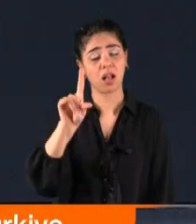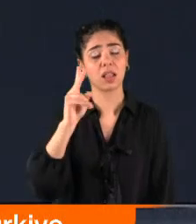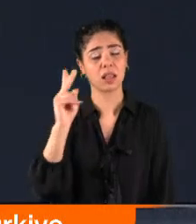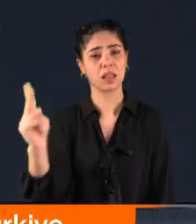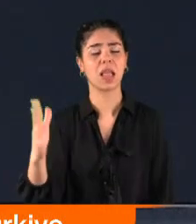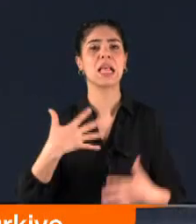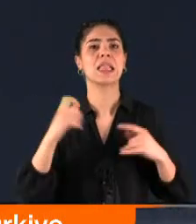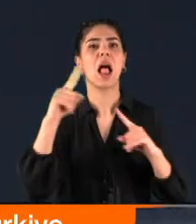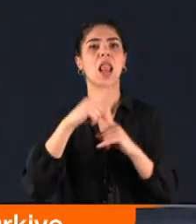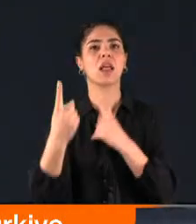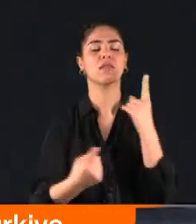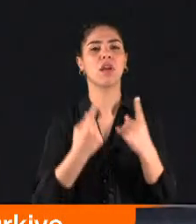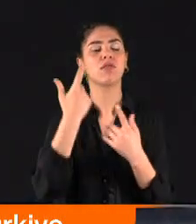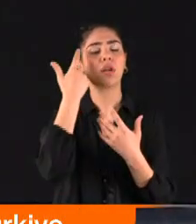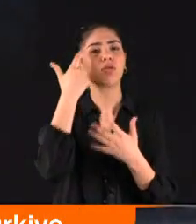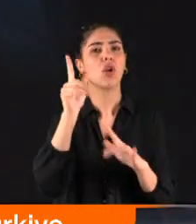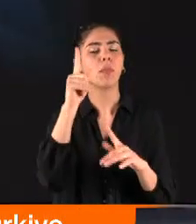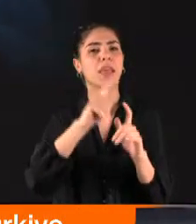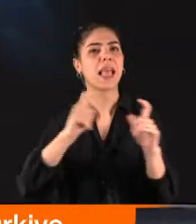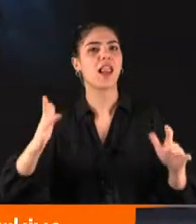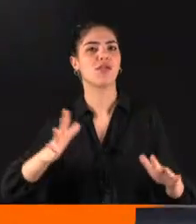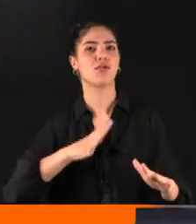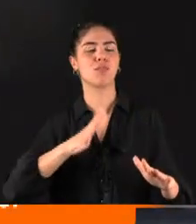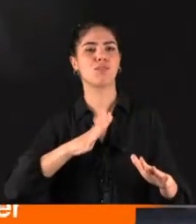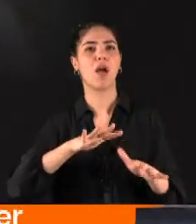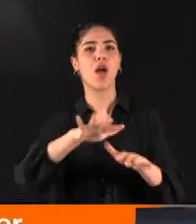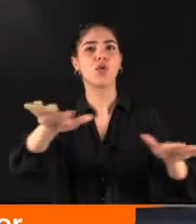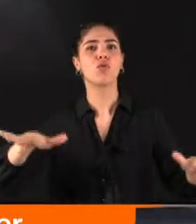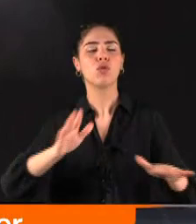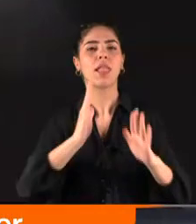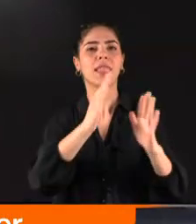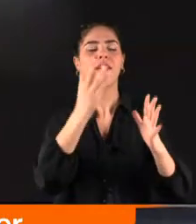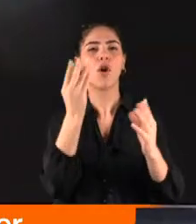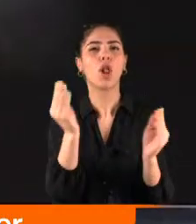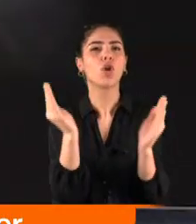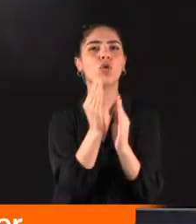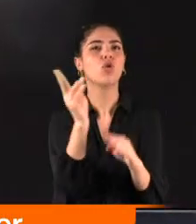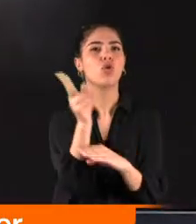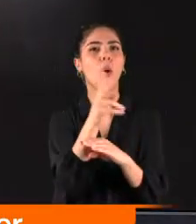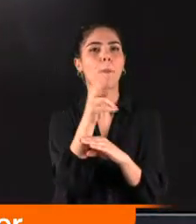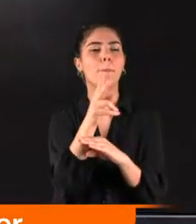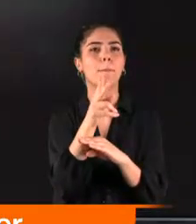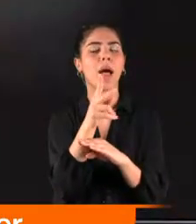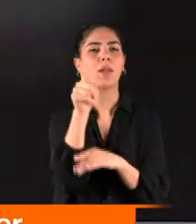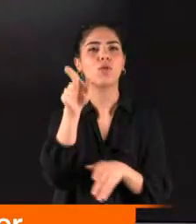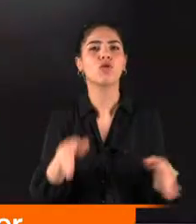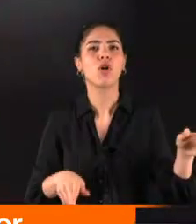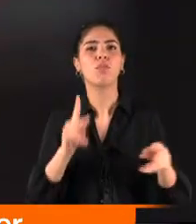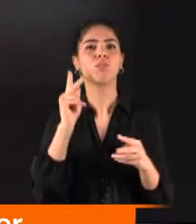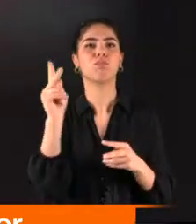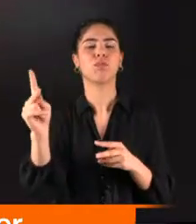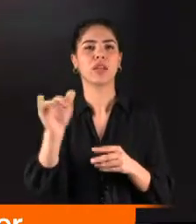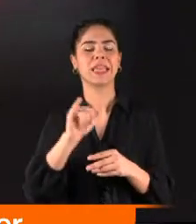zty sağlık teknolojileri de çok şaşırtan bir gelişmeler devam edelim yüzgeçleri suda ilerleyen Bu minik balık aslında bir bir hibrit robot